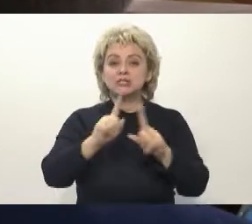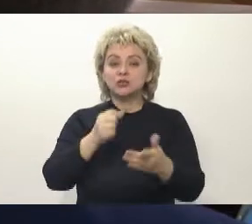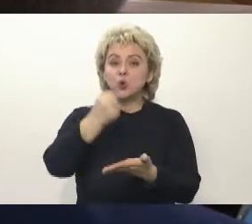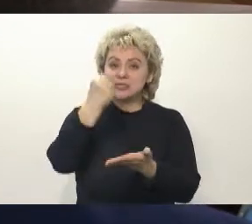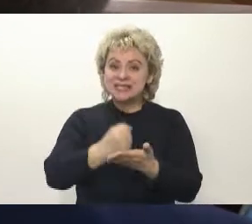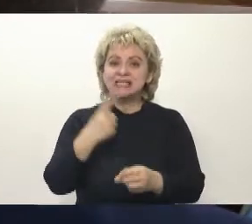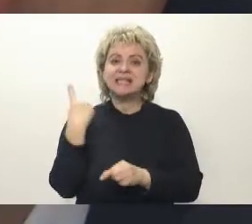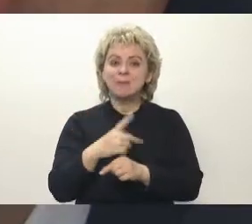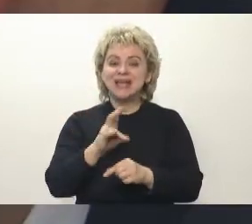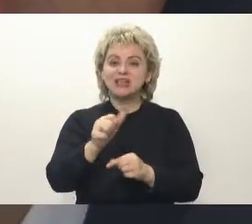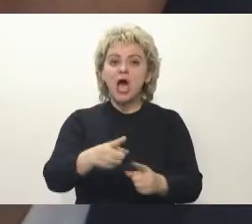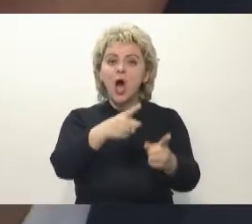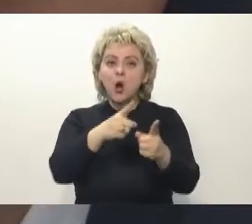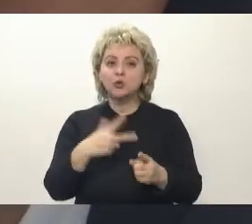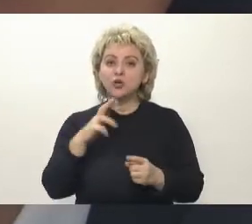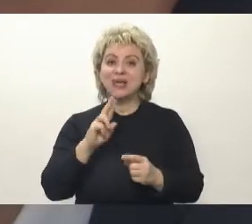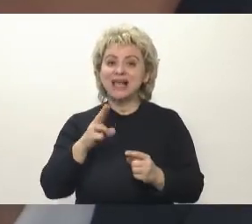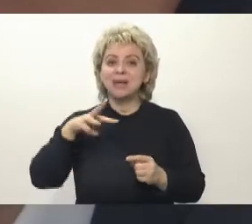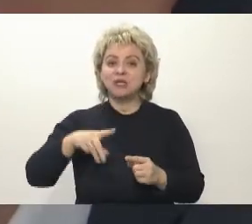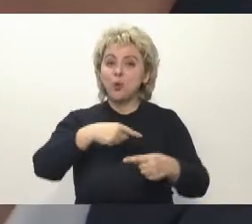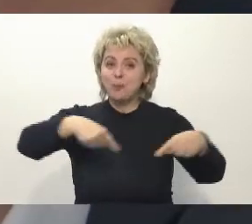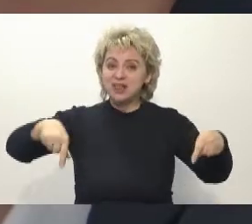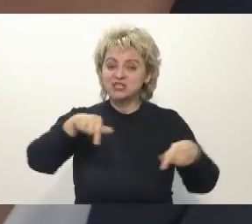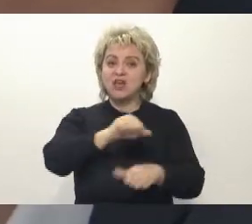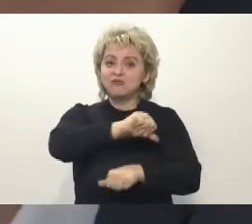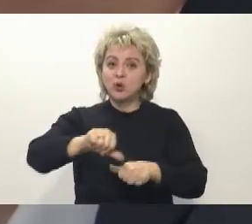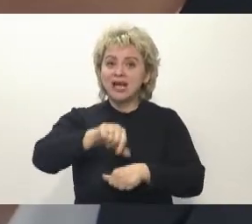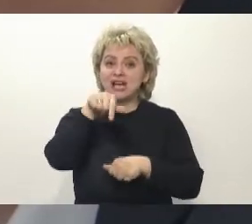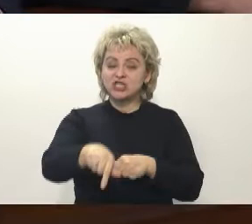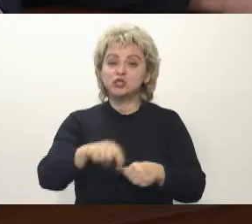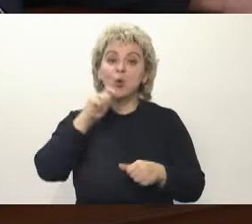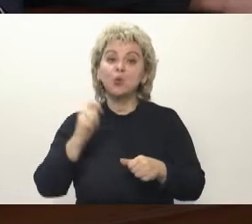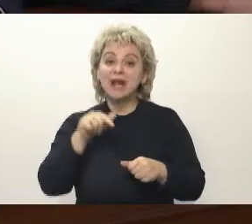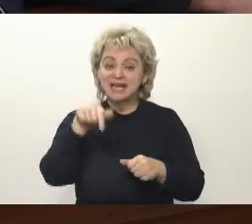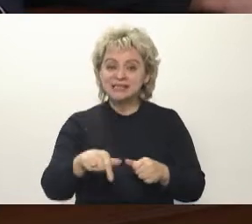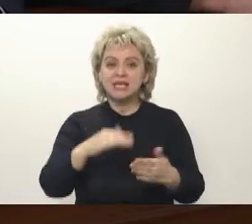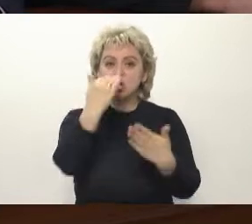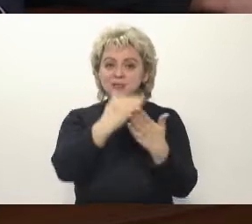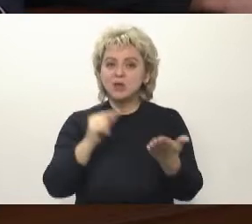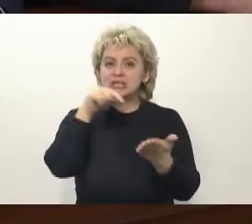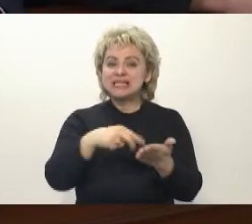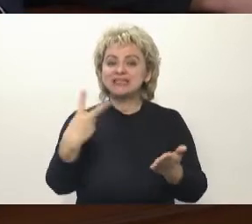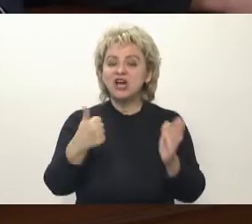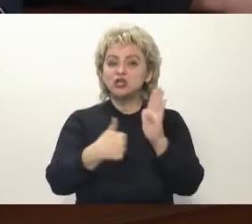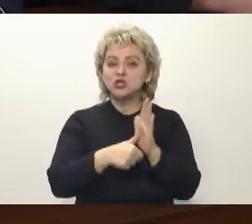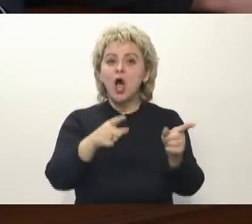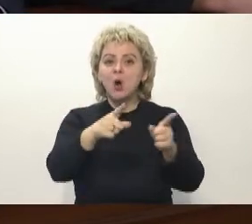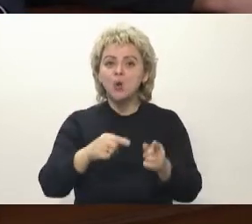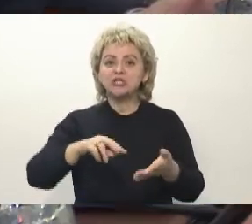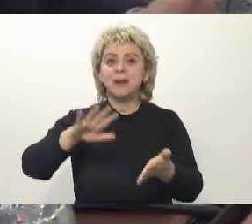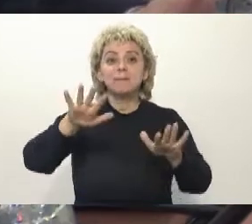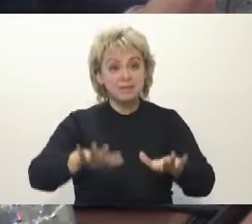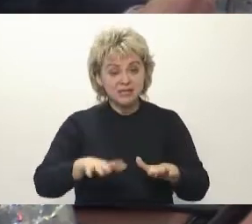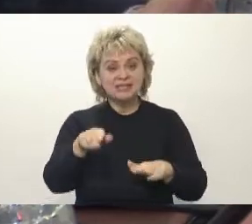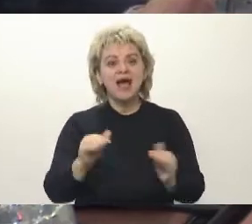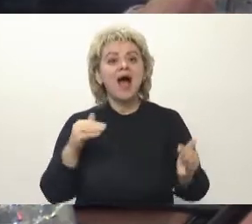заседании установили запрет на охоту в 3-километровой полосе вдоль государственной границы с Украиной. В список попали 26 охотничьих